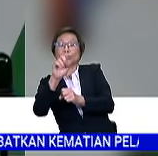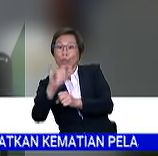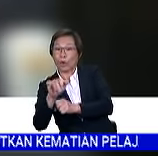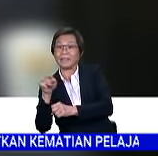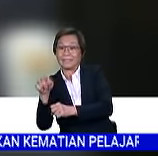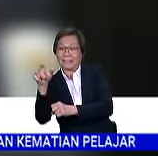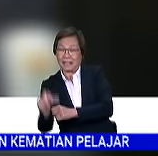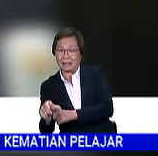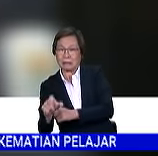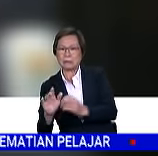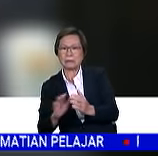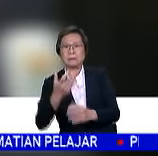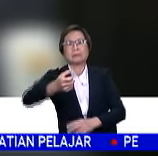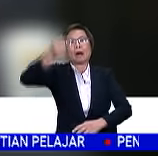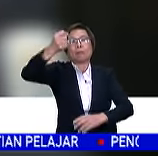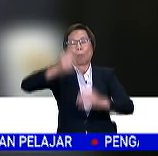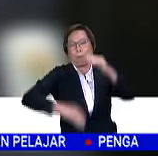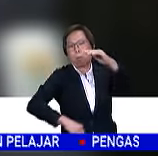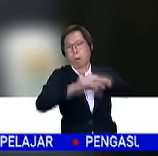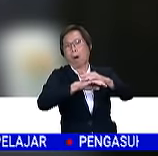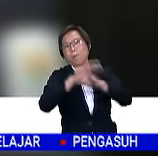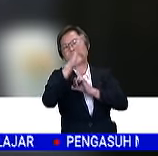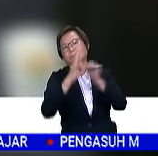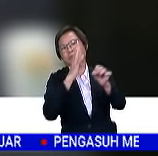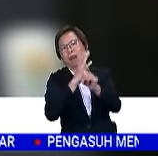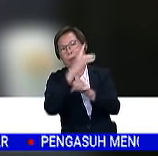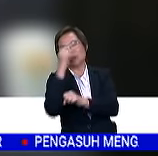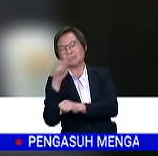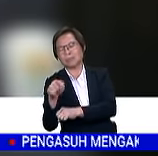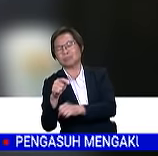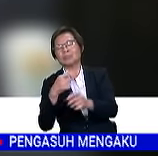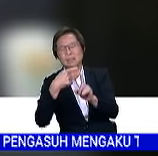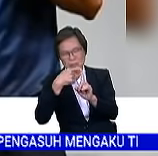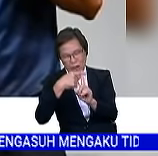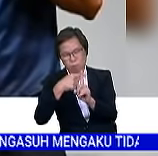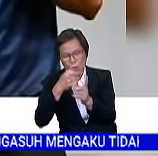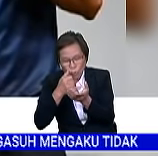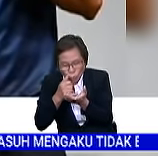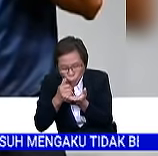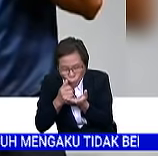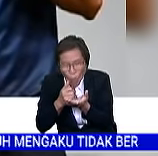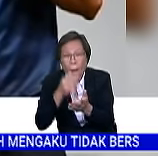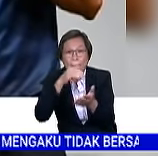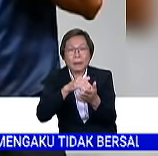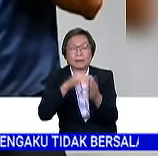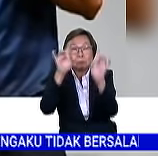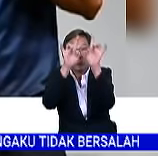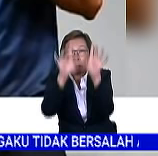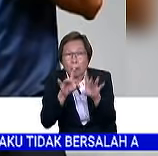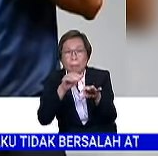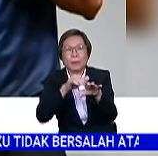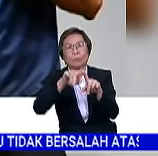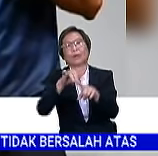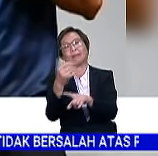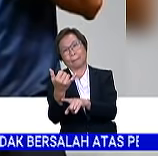Ahmad berdepan penggantungan maksimum 4 tahun selepas didapati positif anabolik steroid pada ujian yang dilakukan Jun